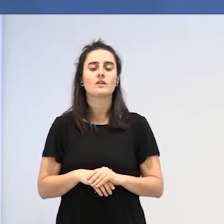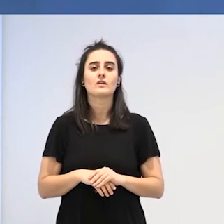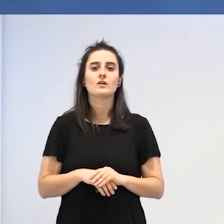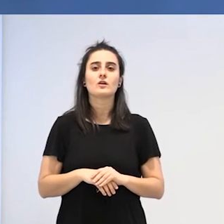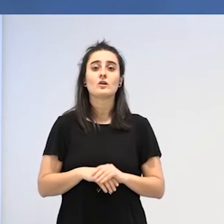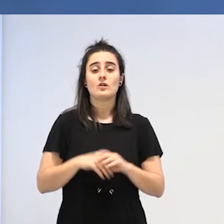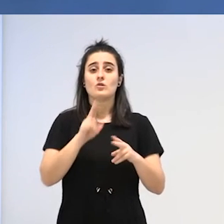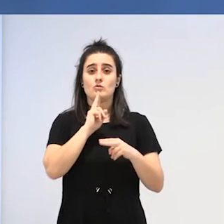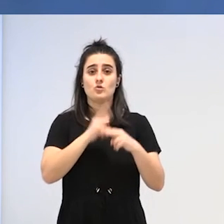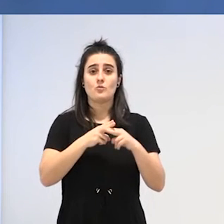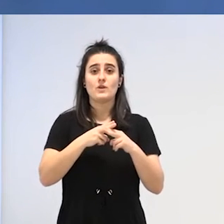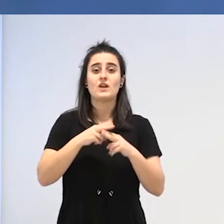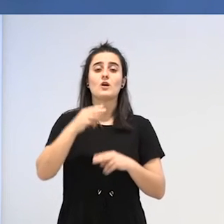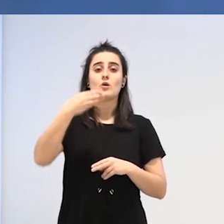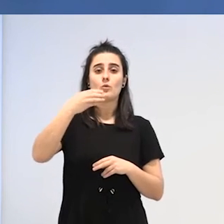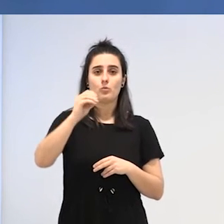Borradoresdelfuturo.net.